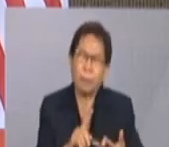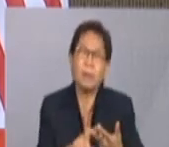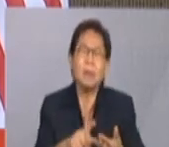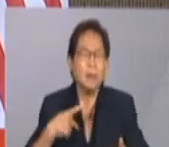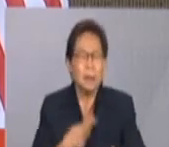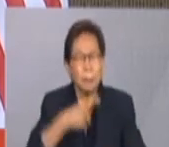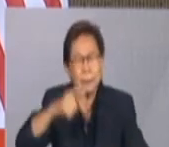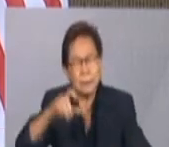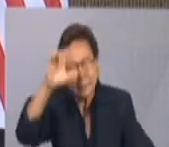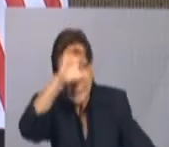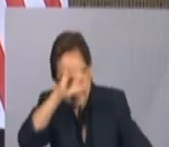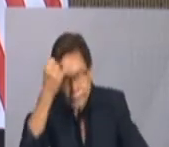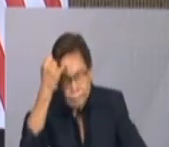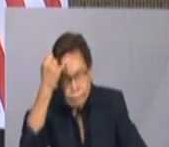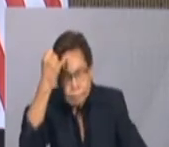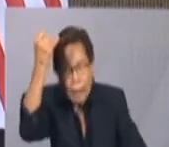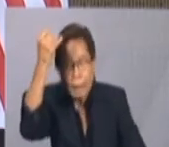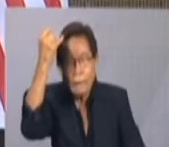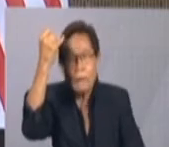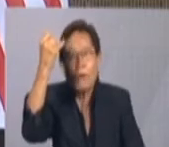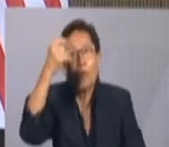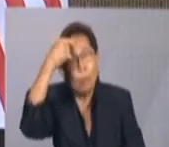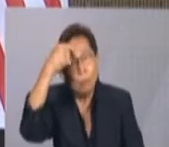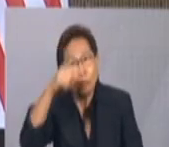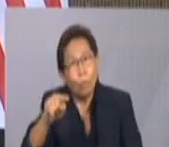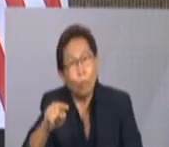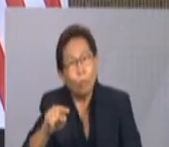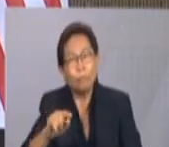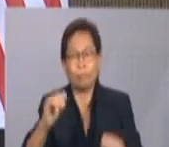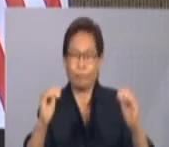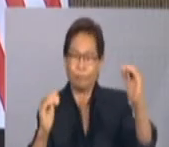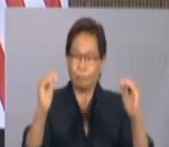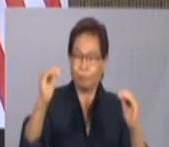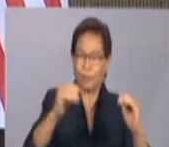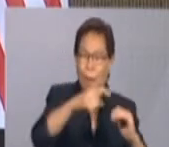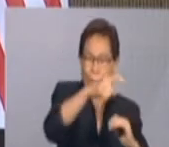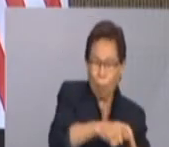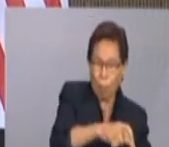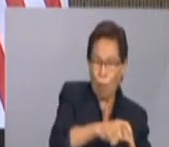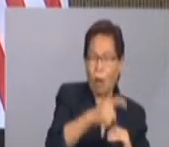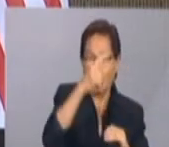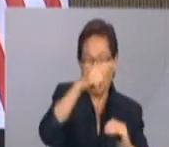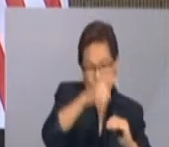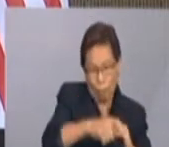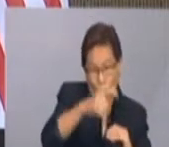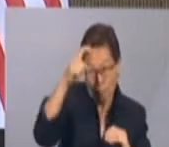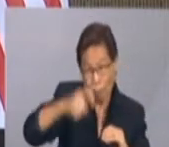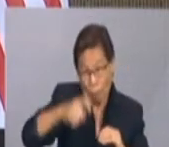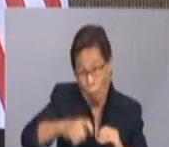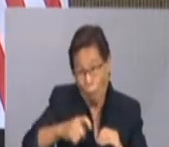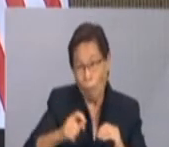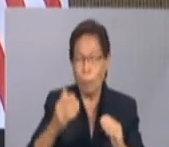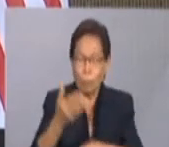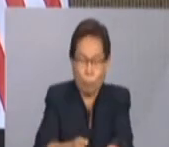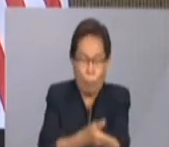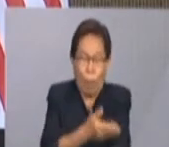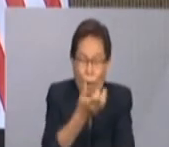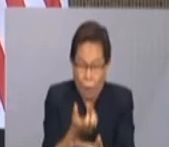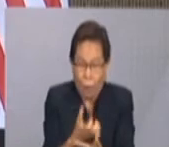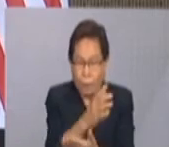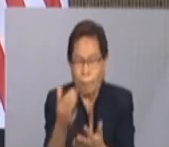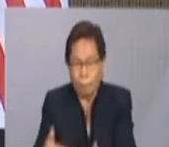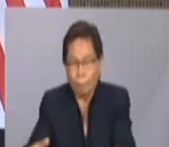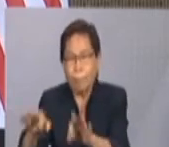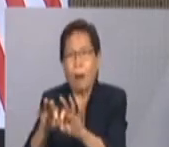kita misi Cari jalan untuk mengimbangi kepulauan untuk memulihkan ekonomi negara dan